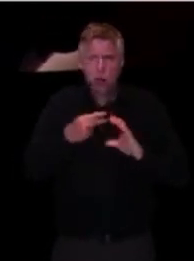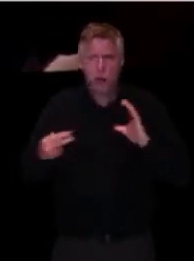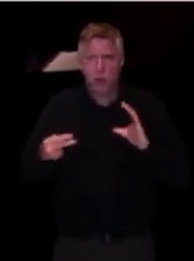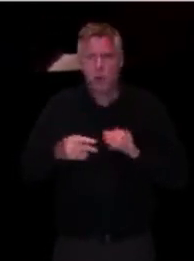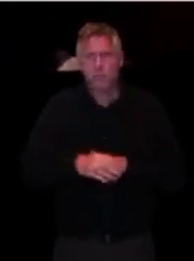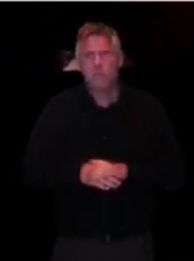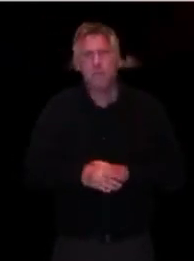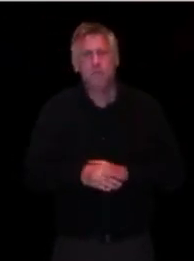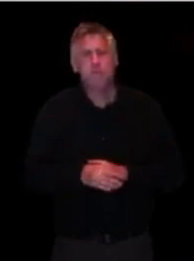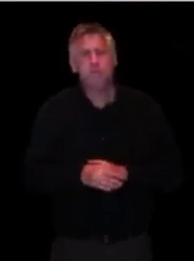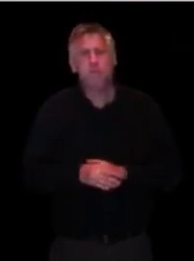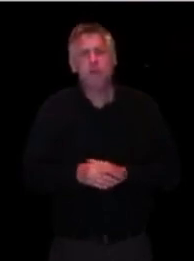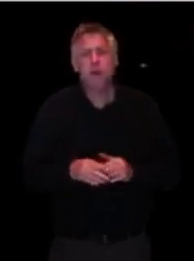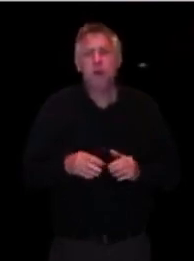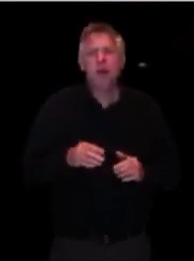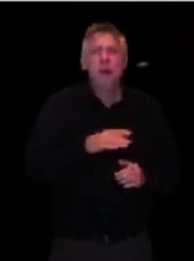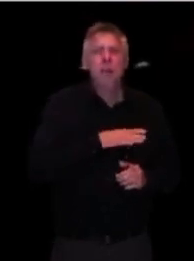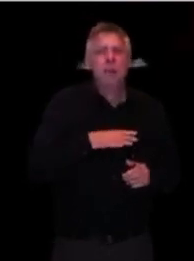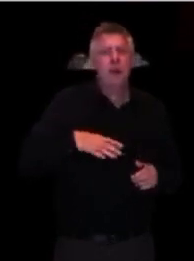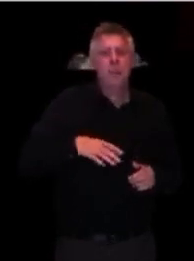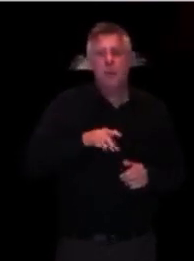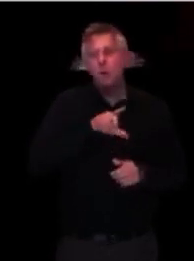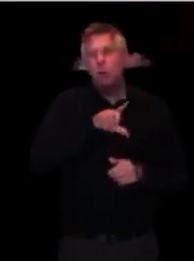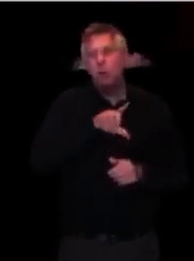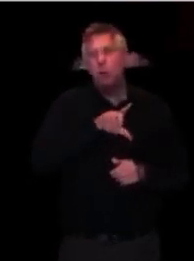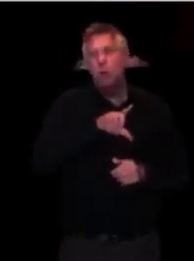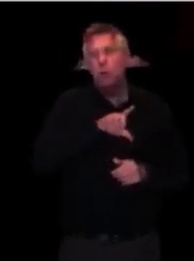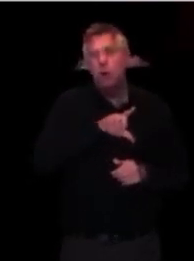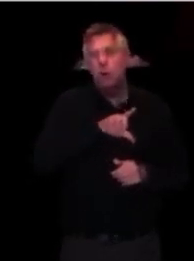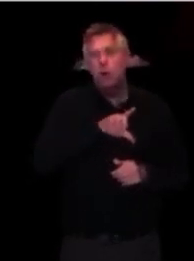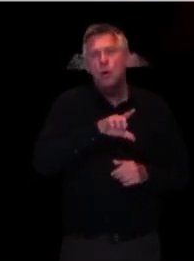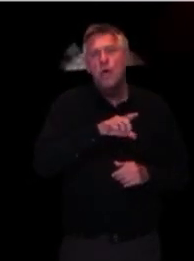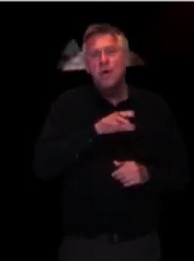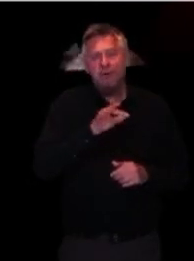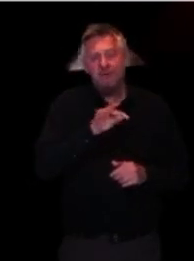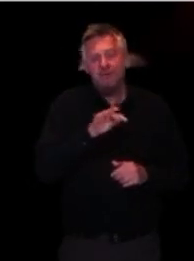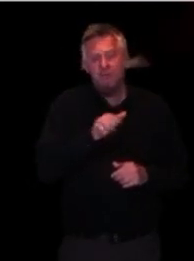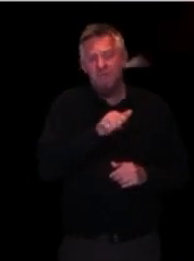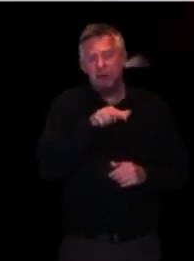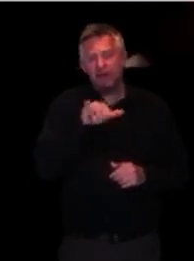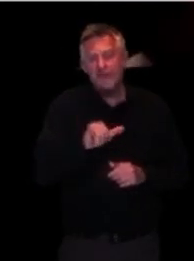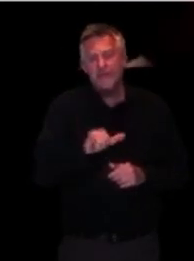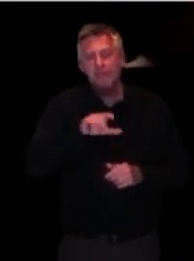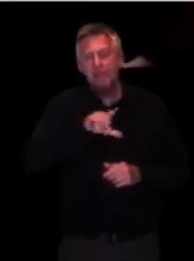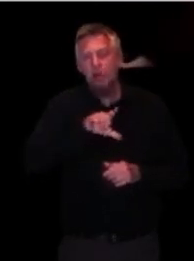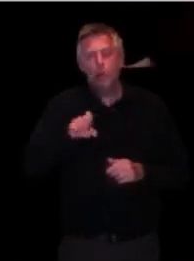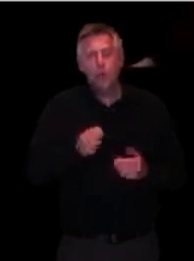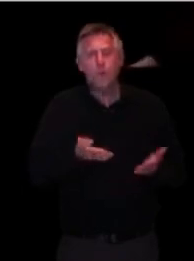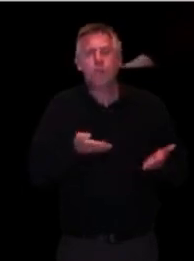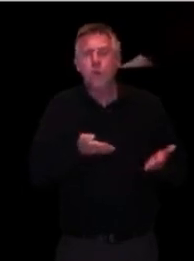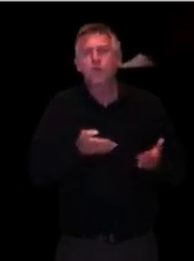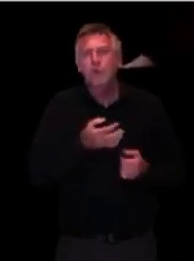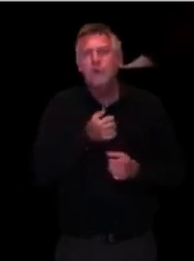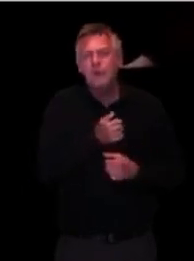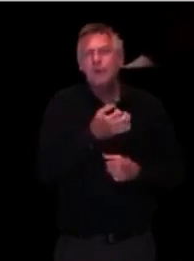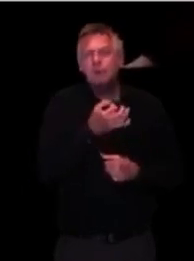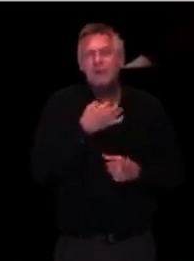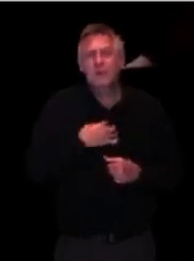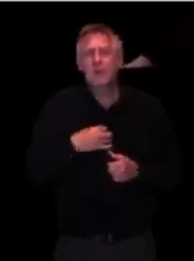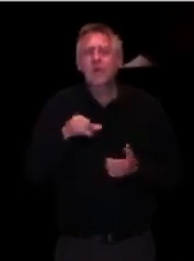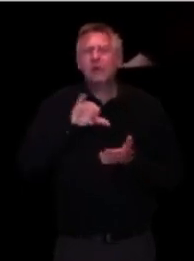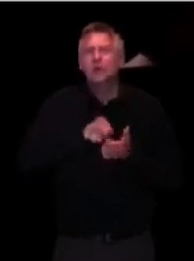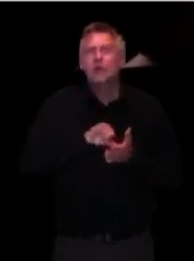conclurai là dessus quand madame le Gabriel madame Fanny boulot boulanger pardon m'indique que sur le centre social